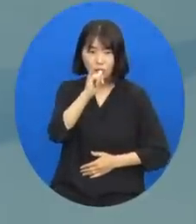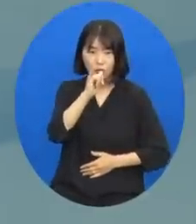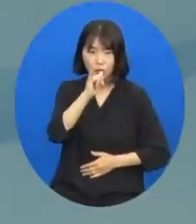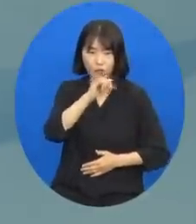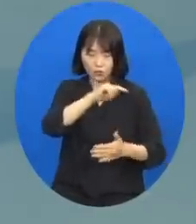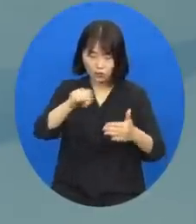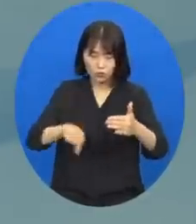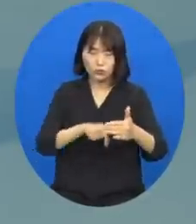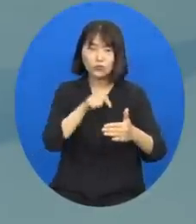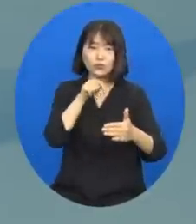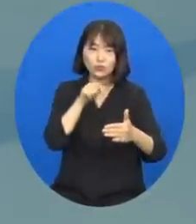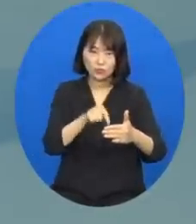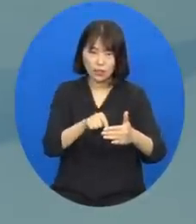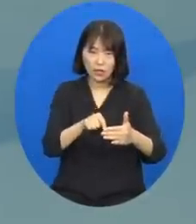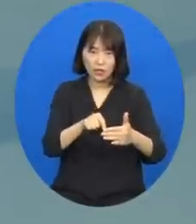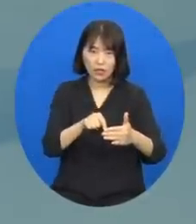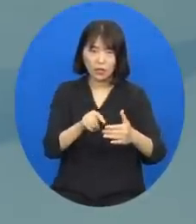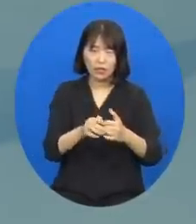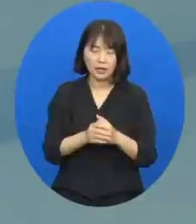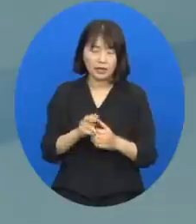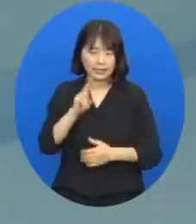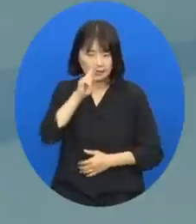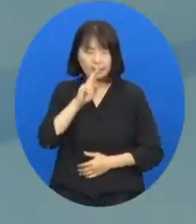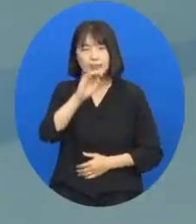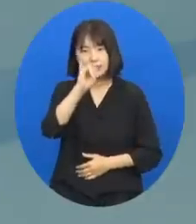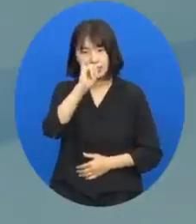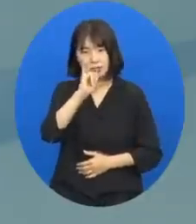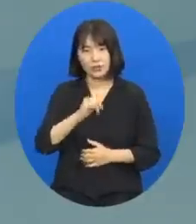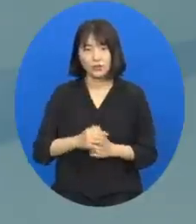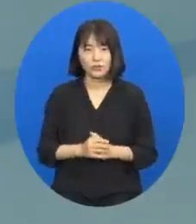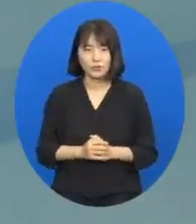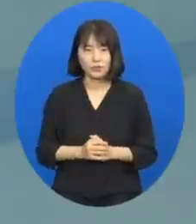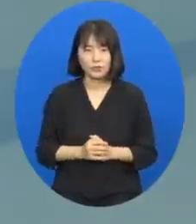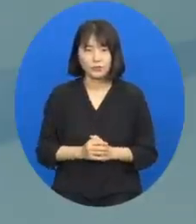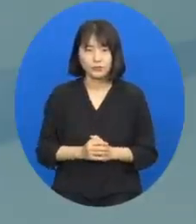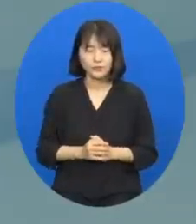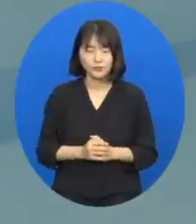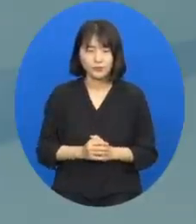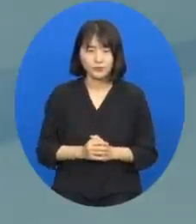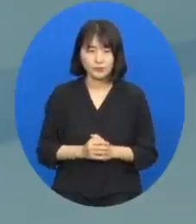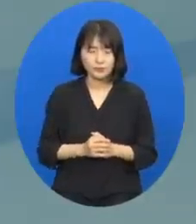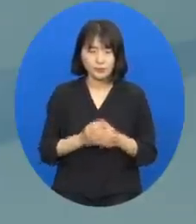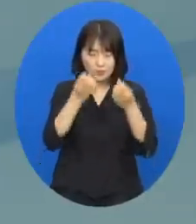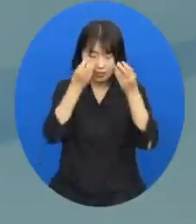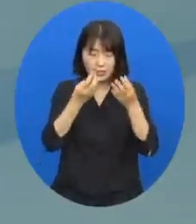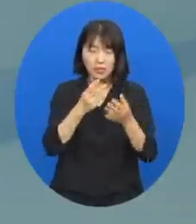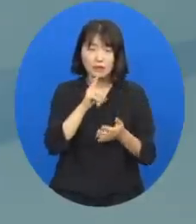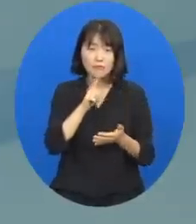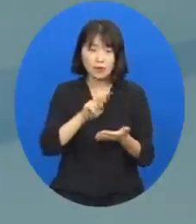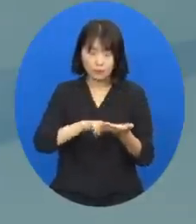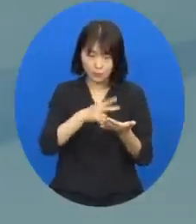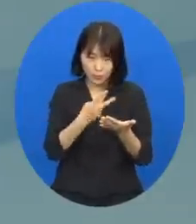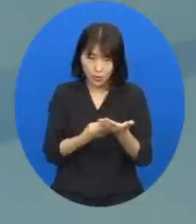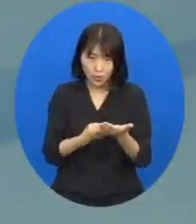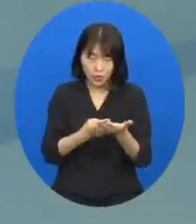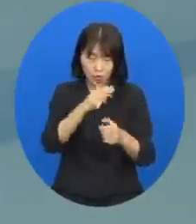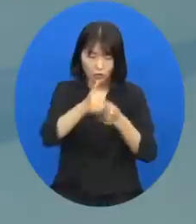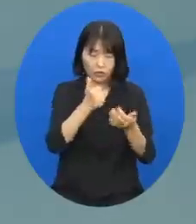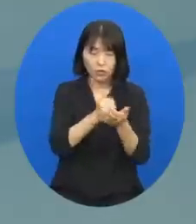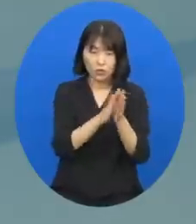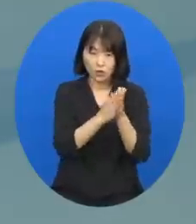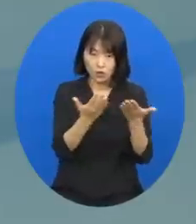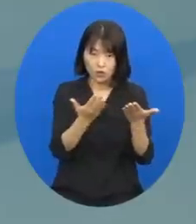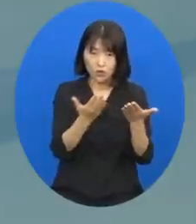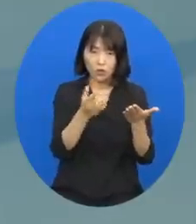있느냐 예수님이 그것이 시기가 그 안에 있다 라고 말씀을 하세요 근데 2세 번역 성경에서 그 시기를 어떻게 번역 했는지 아십니까